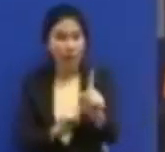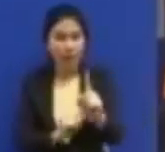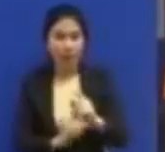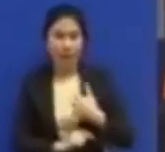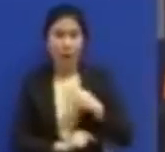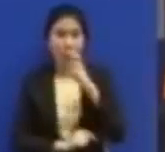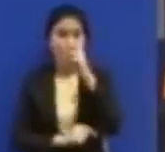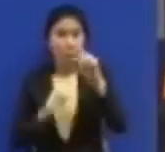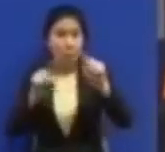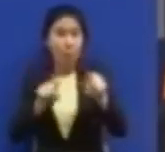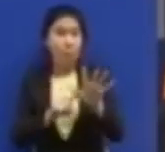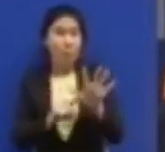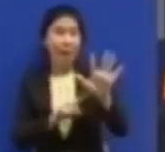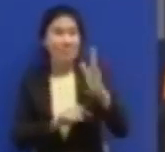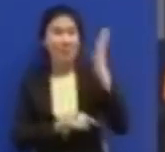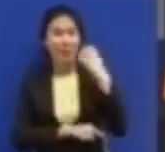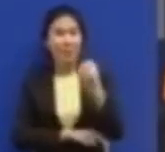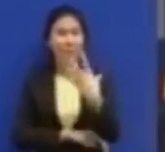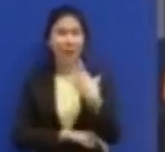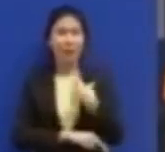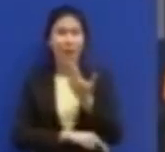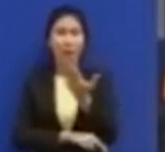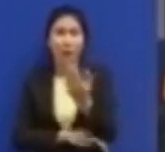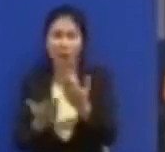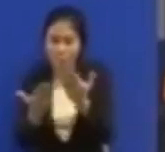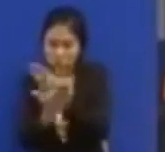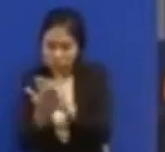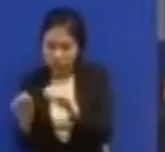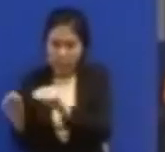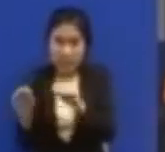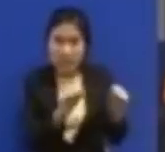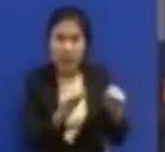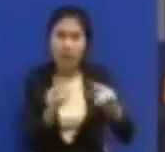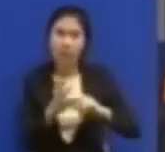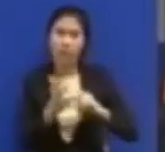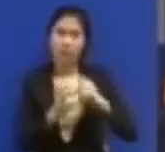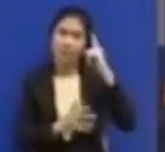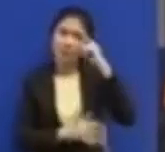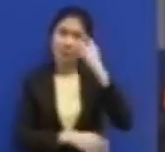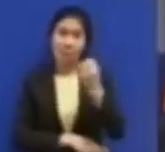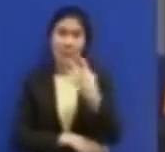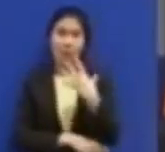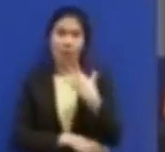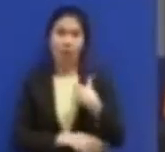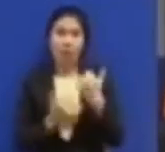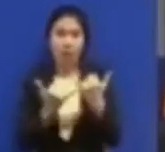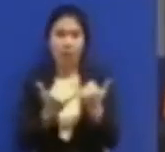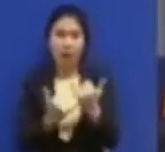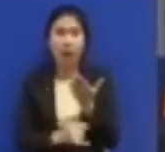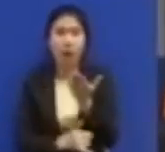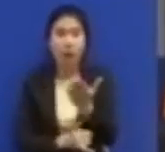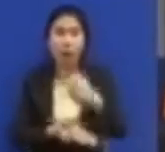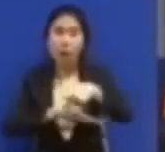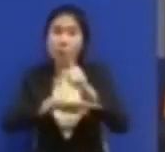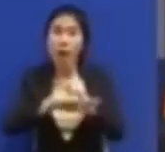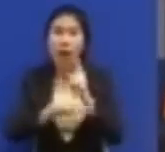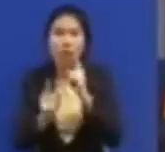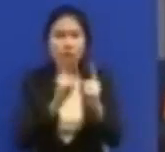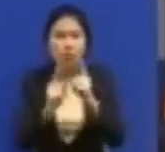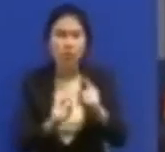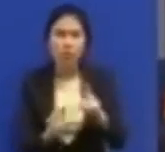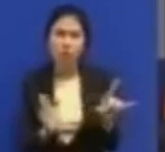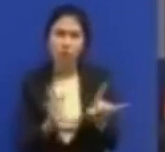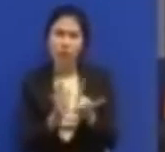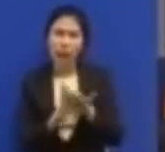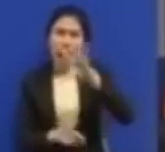บ5ขอให้เลื่อนการปรึกษาหรือพิจารณานะครับขอหารือท่านตรงนี้นะครับว่าสุดท้ายแล้วท่านอ้างข้อบังคับอะ